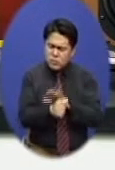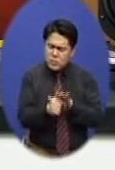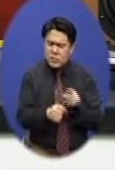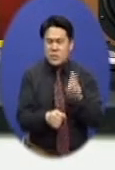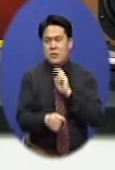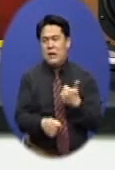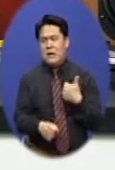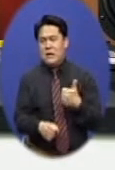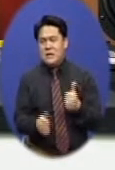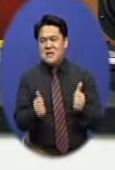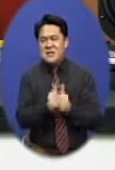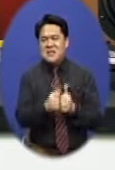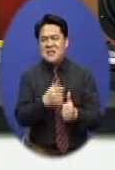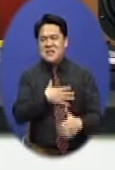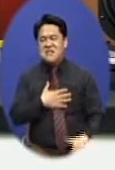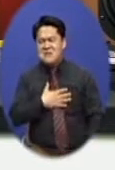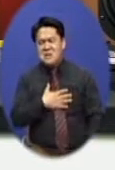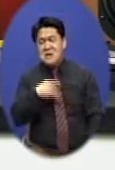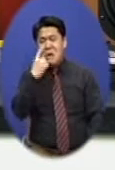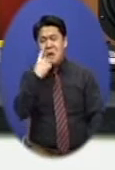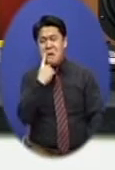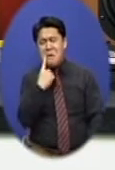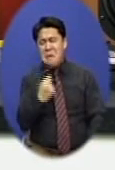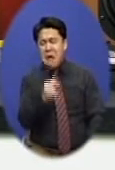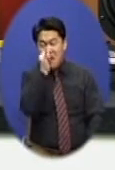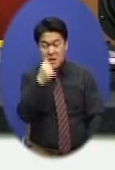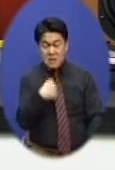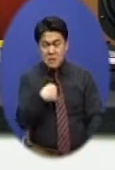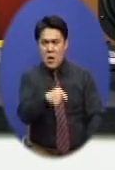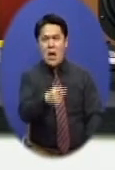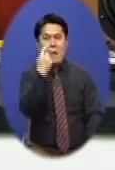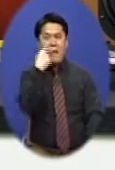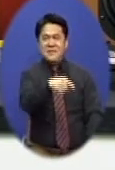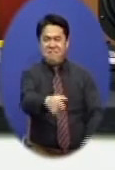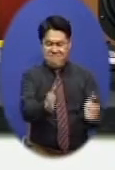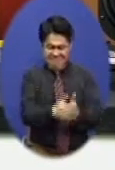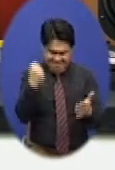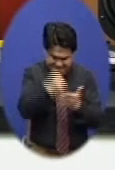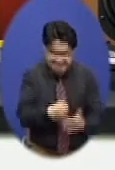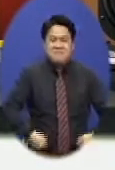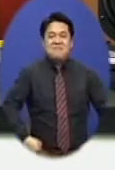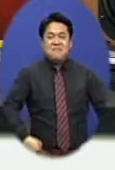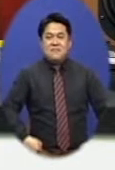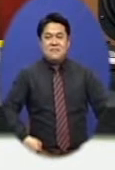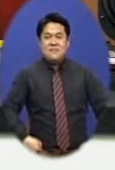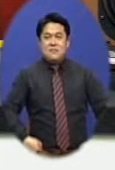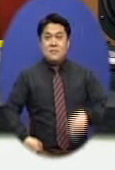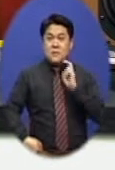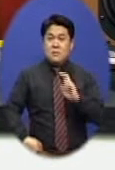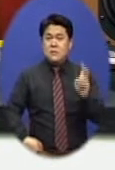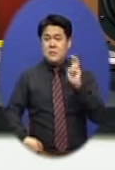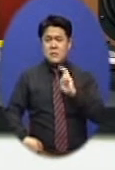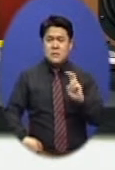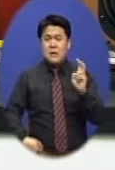참 남자의 심금을 울리는 거예요. 오, 진짜요? 야 이거 한번 불러봐야겠다. 아 그러니까 부르니까